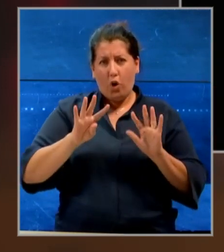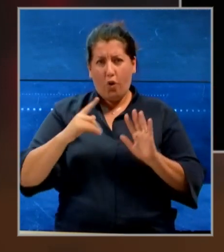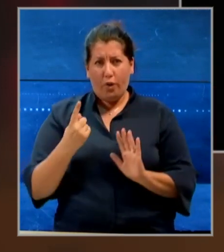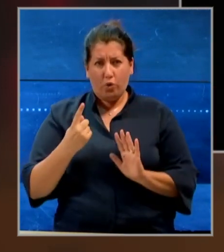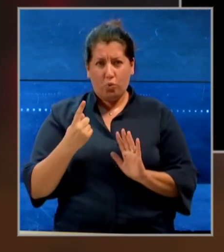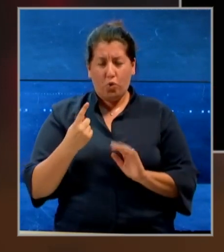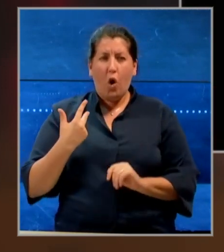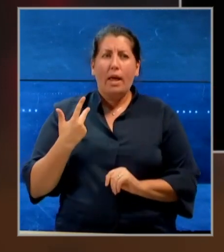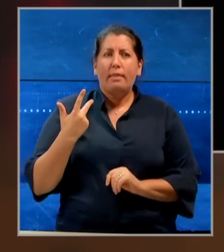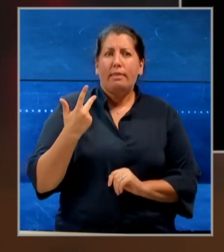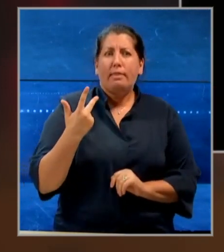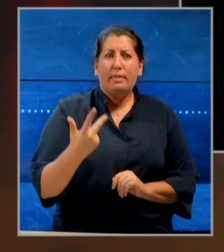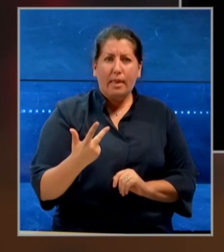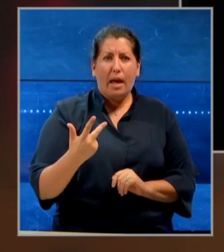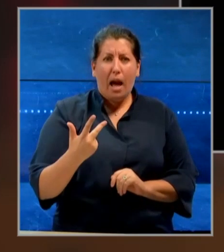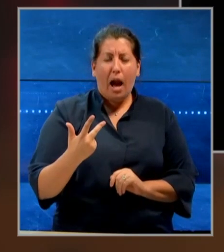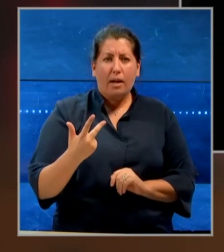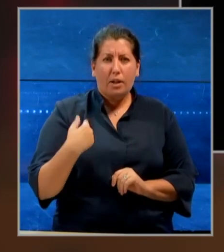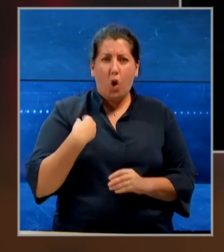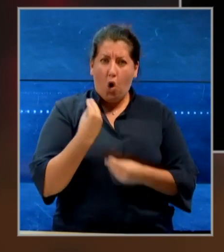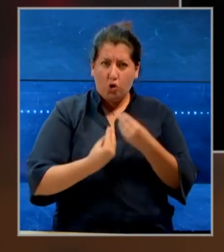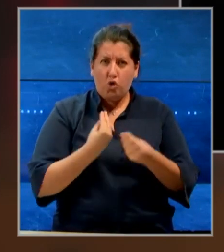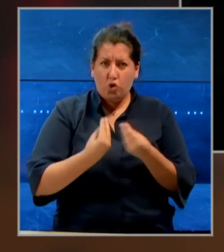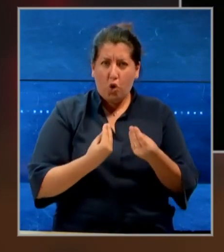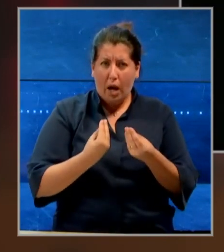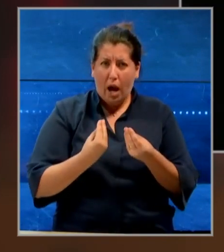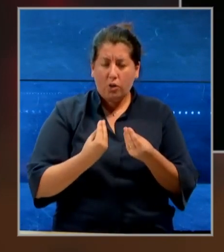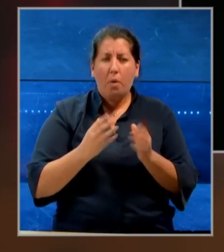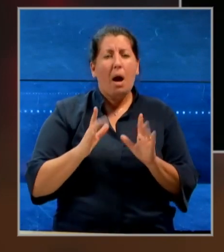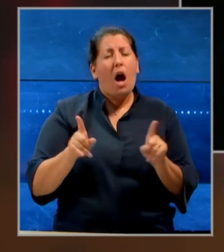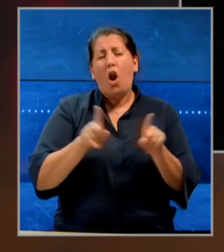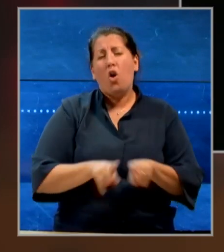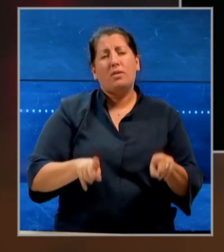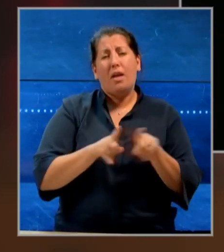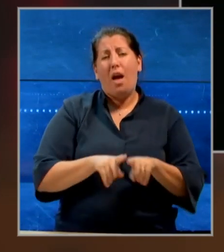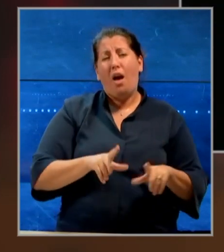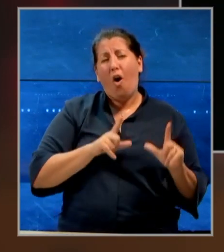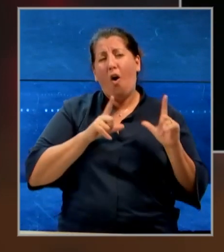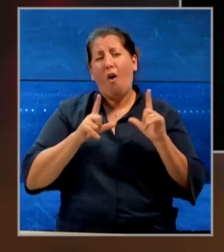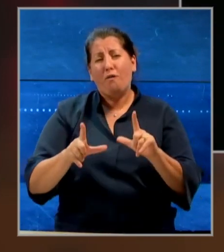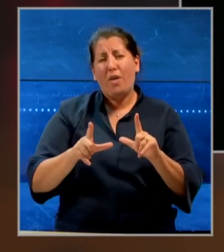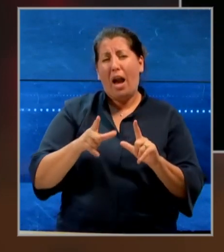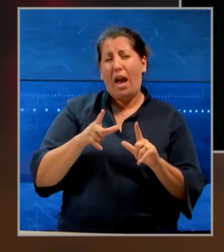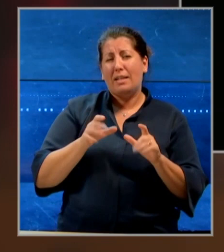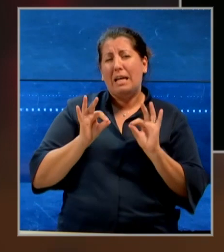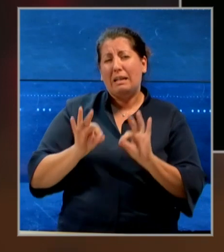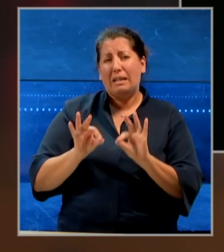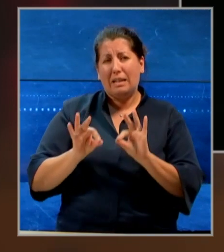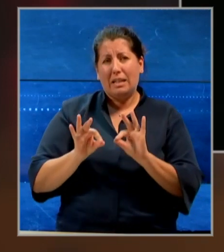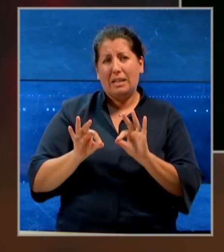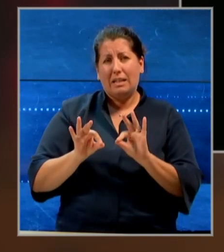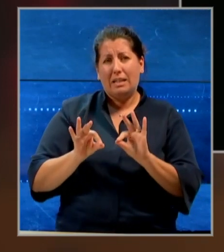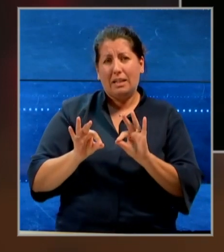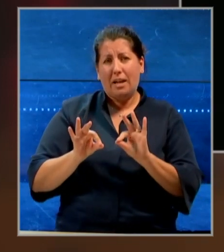in 3 anni, anzi, se ci potevano ci davano addosso. Ma noi ci hanno annullato un gol, ci sono andati a rivedere col Sassuolo per il fallo di mano di Manzari, che